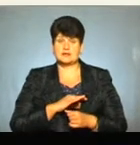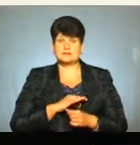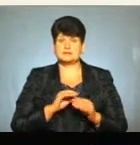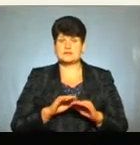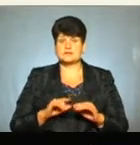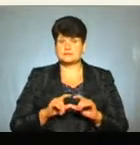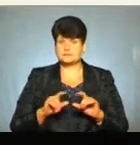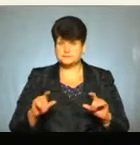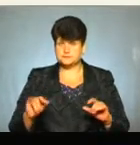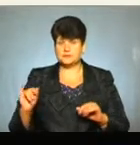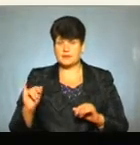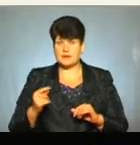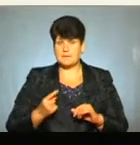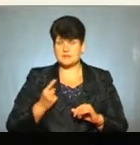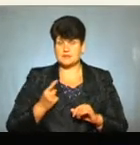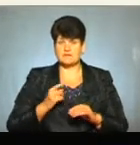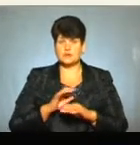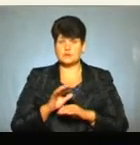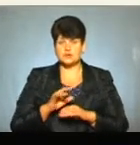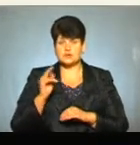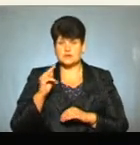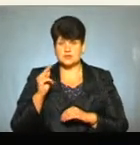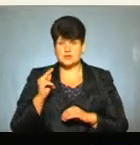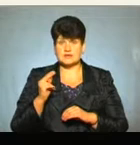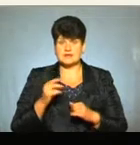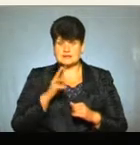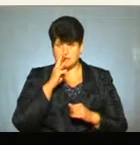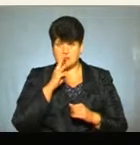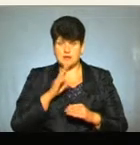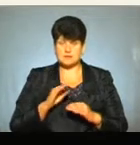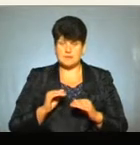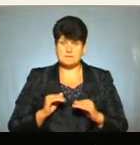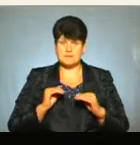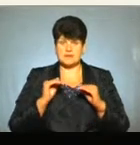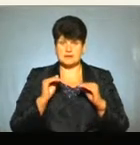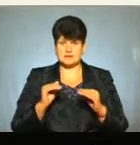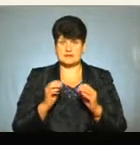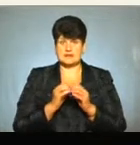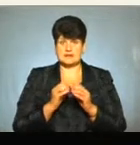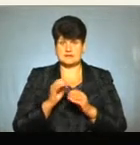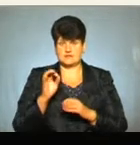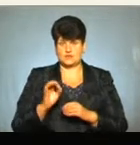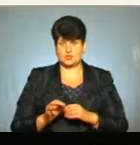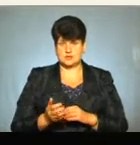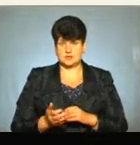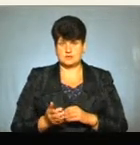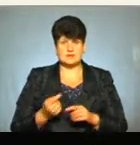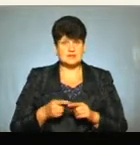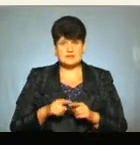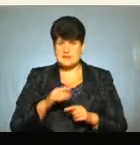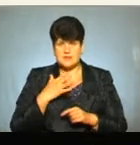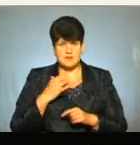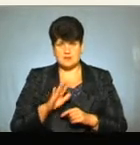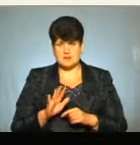дошкільних навчальних закладів і для майстрів виробничого навчання заробітна плата піднесеться на 10%. Це не